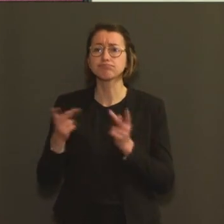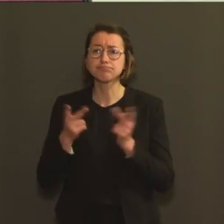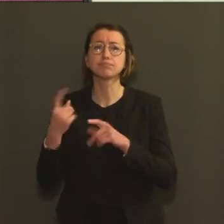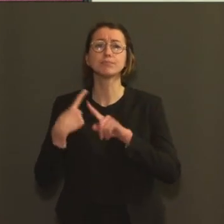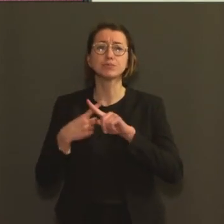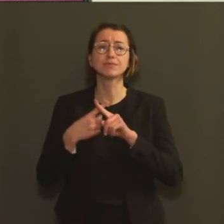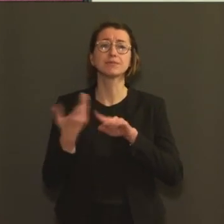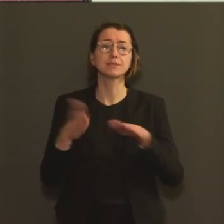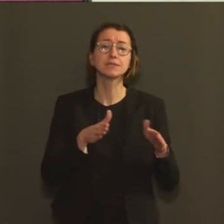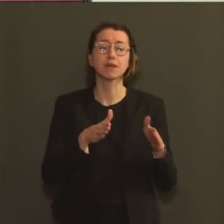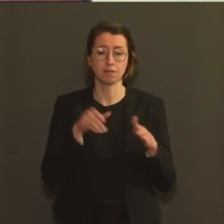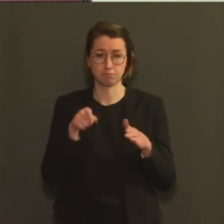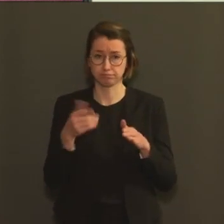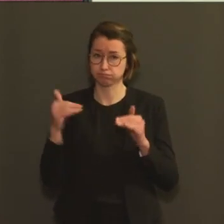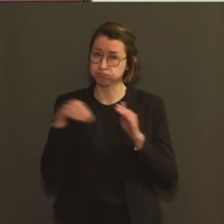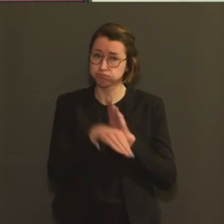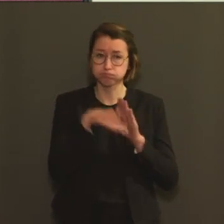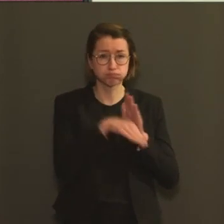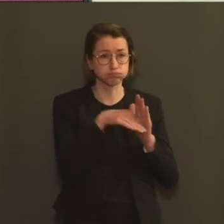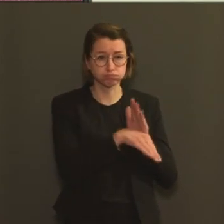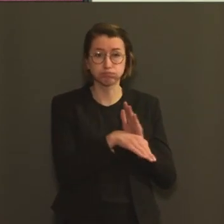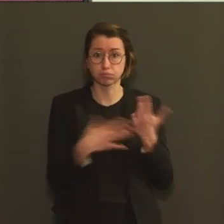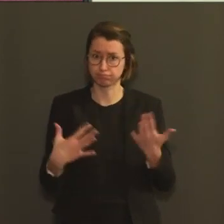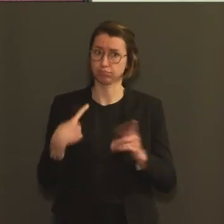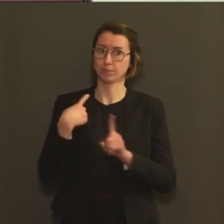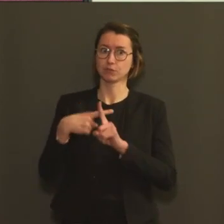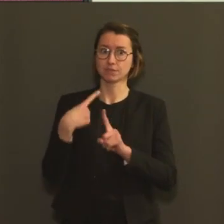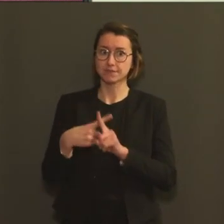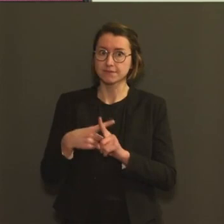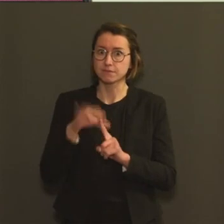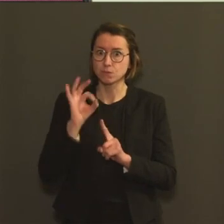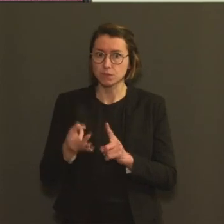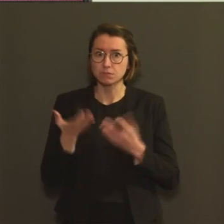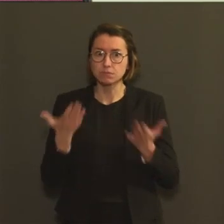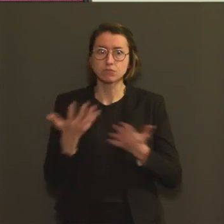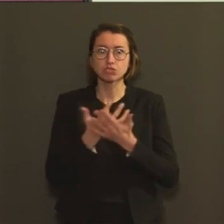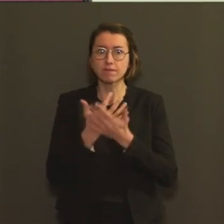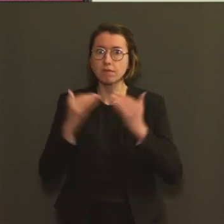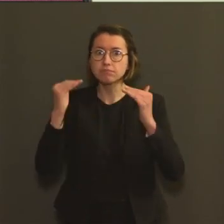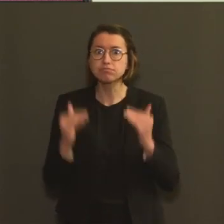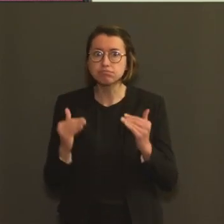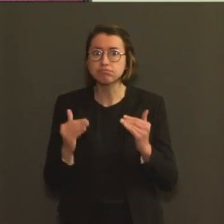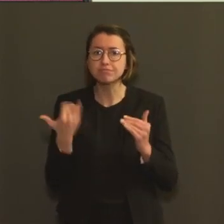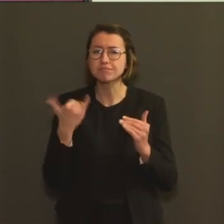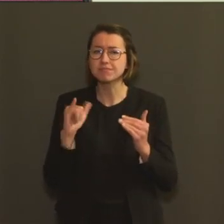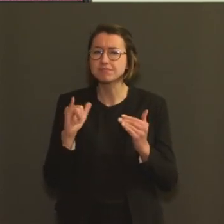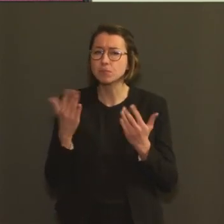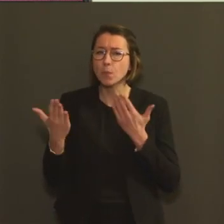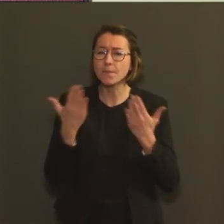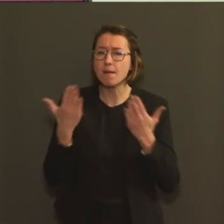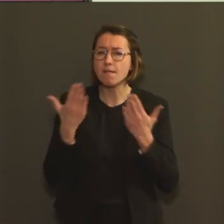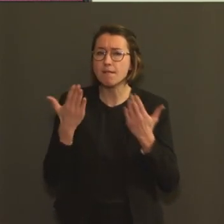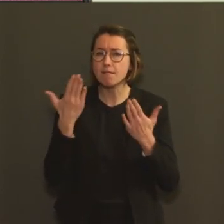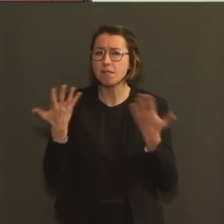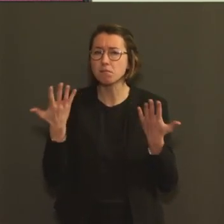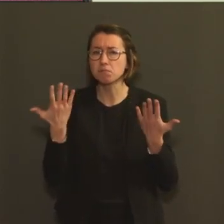diminuer. C'est effectivement un point favorable, tout spécialement si on se compare à ce qui se passe actuellement